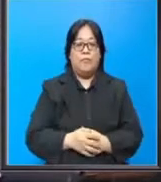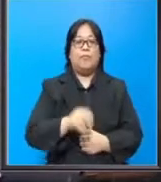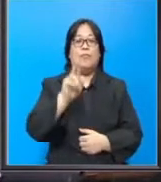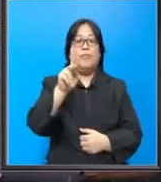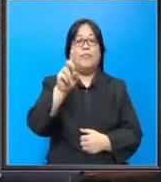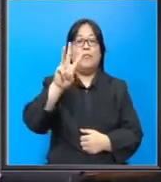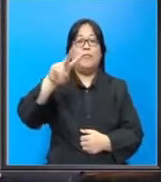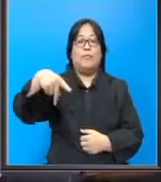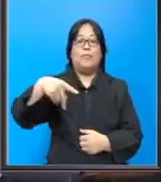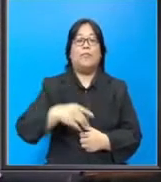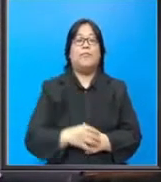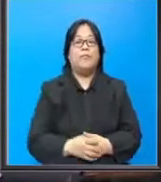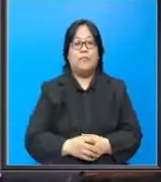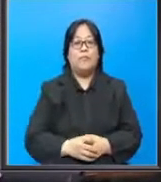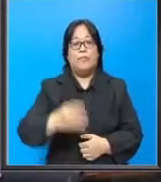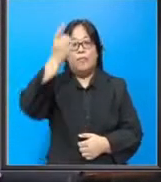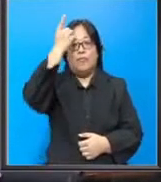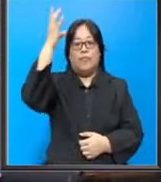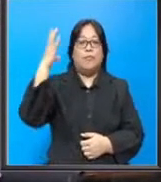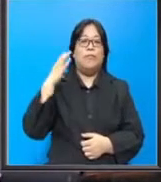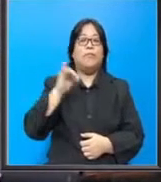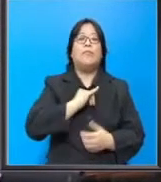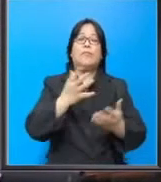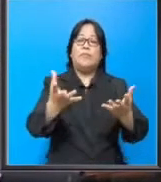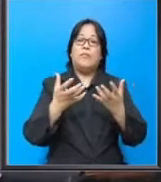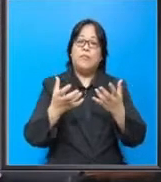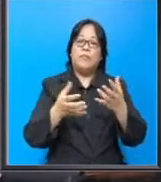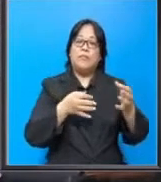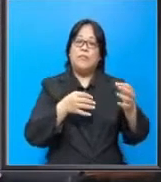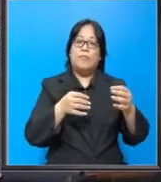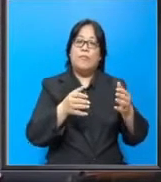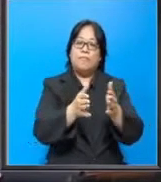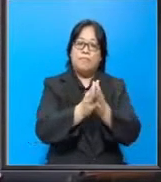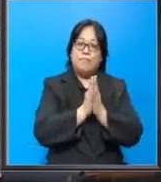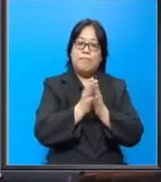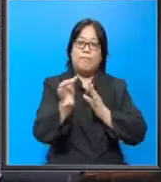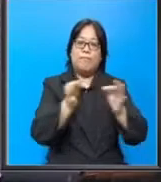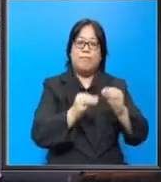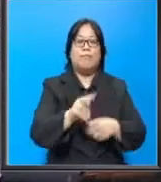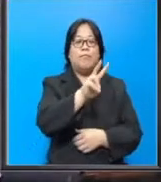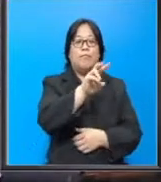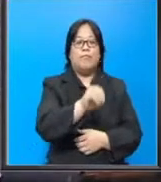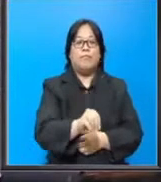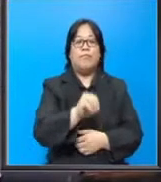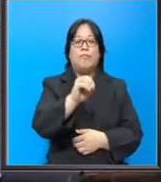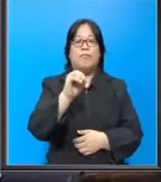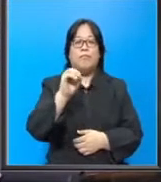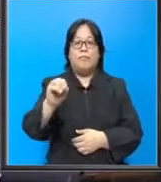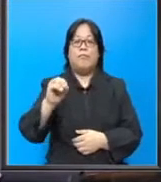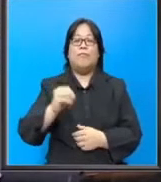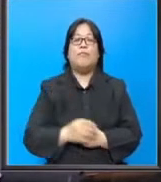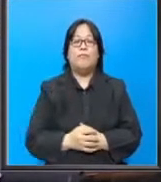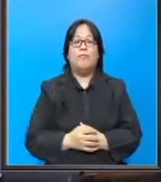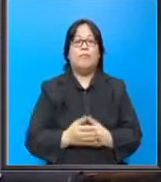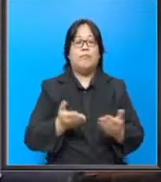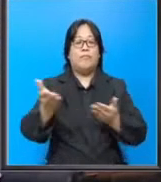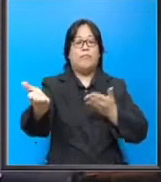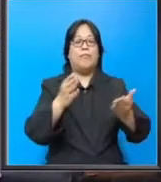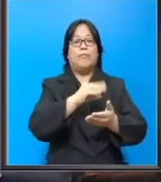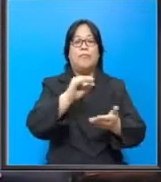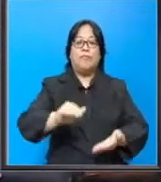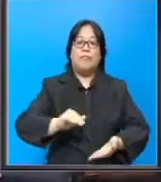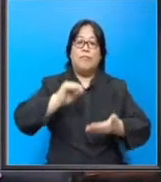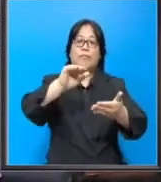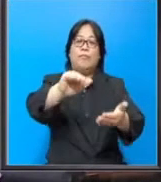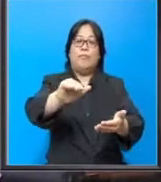Persekutuan tetap mengurusi Saya ingin menyentuh butiran 2000 Kehormatan